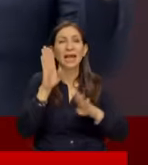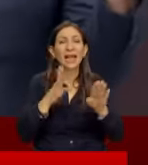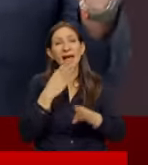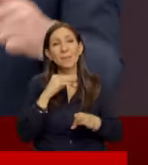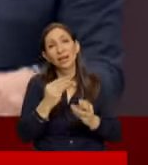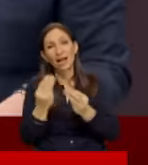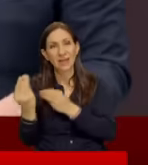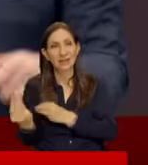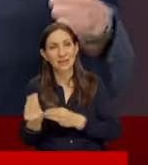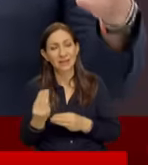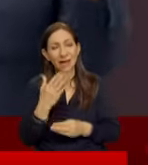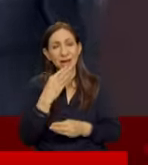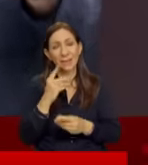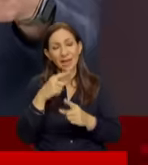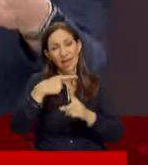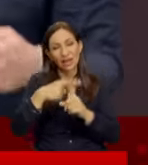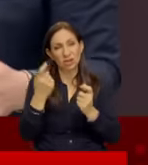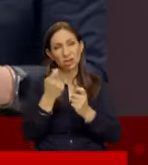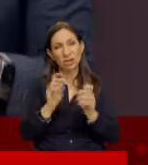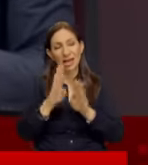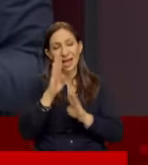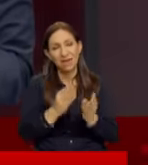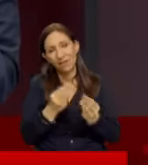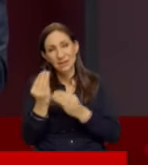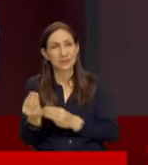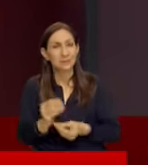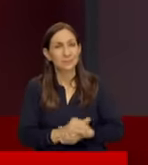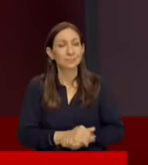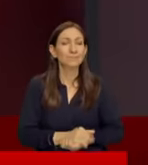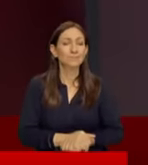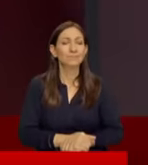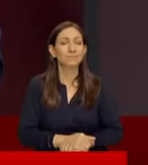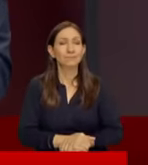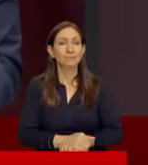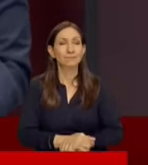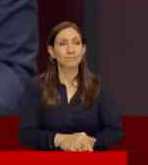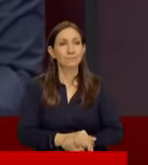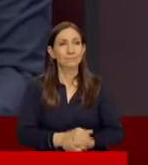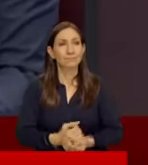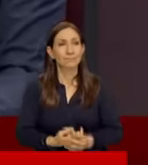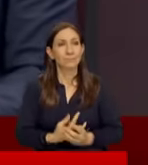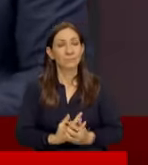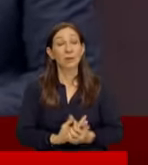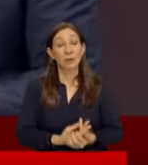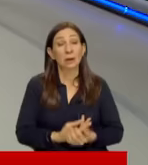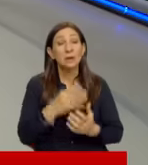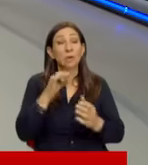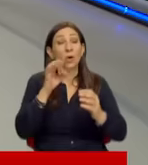de emeklilere versin. Emeklilere ek iş olarak ihale yapsın. Yani ihaleye katılsın. Şimdi